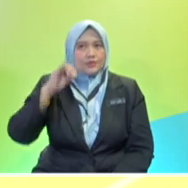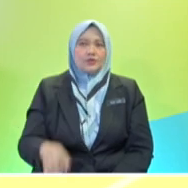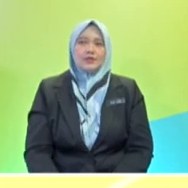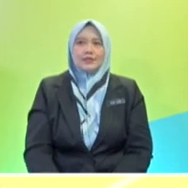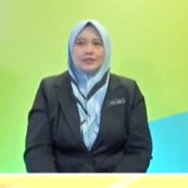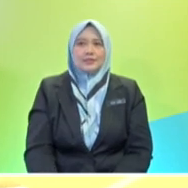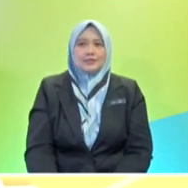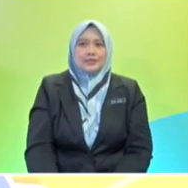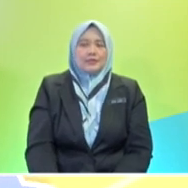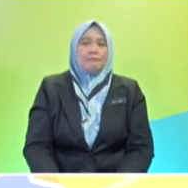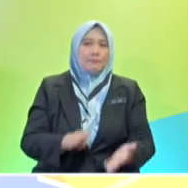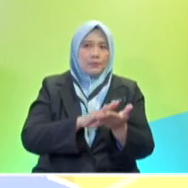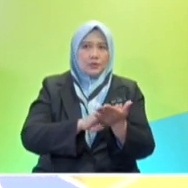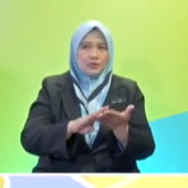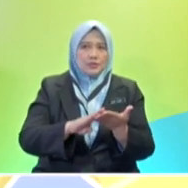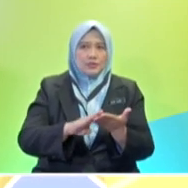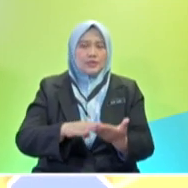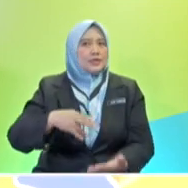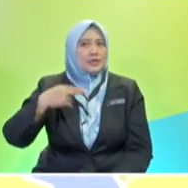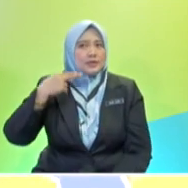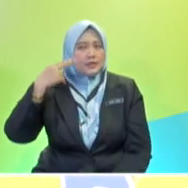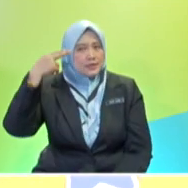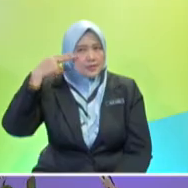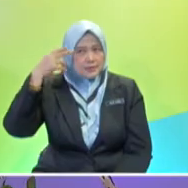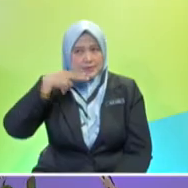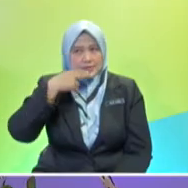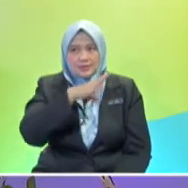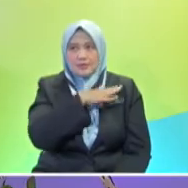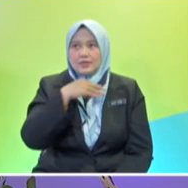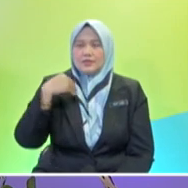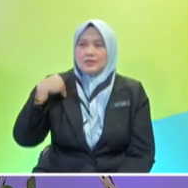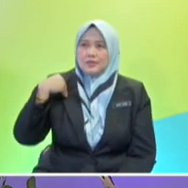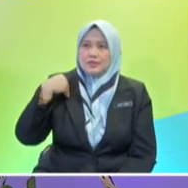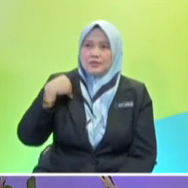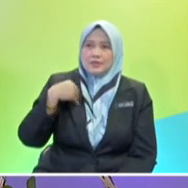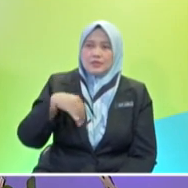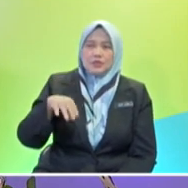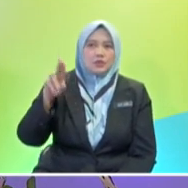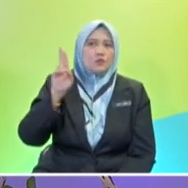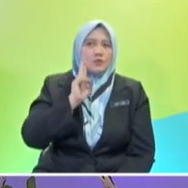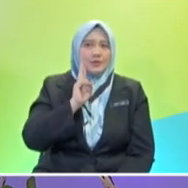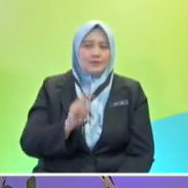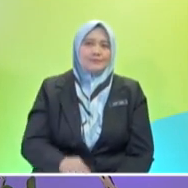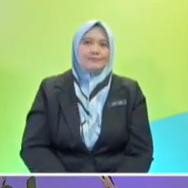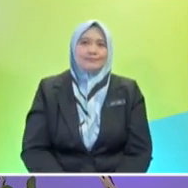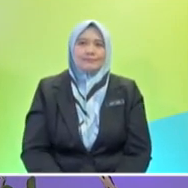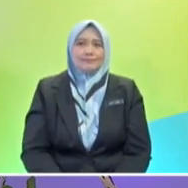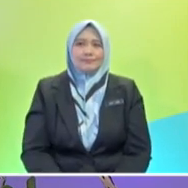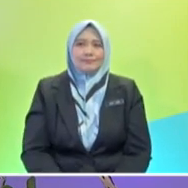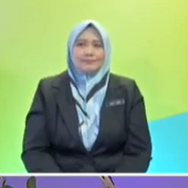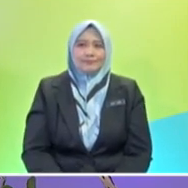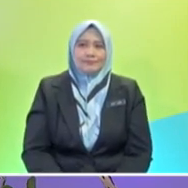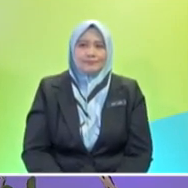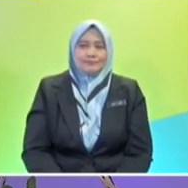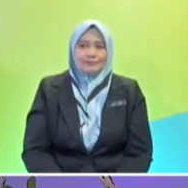bersih. Ya, dua orang kumpulan selamat, dua orang kumpulan bersih. Wakil kumpulan akan menyebut